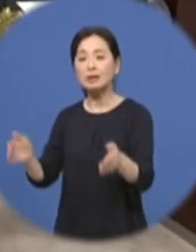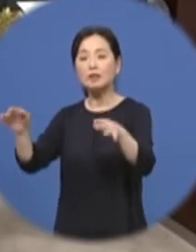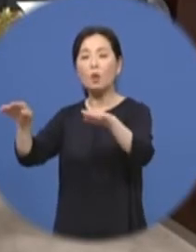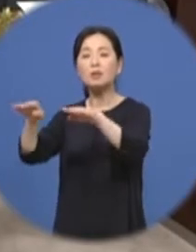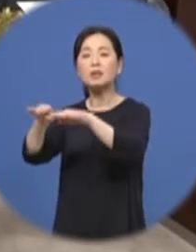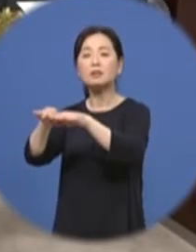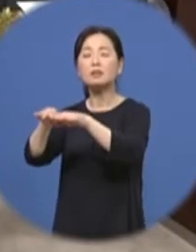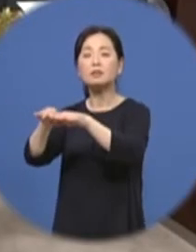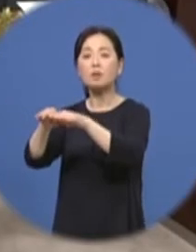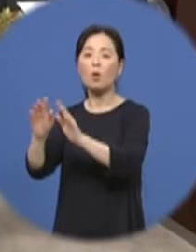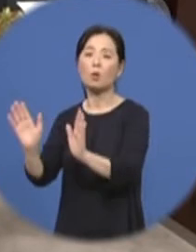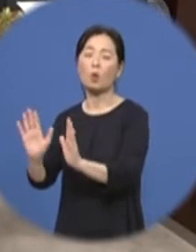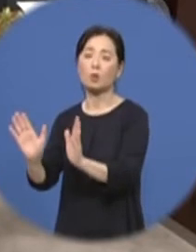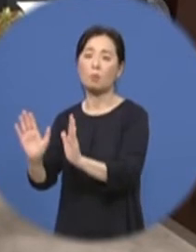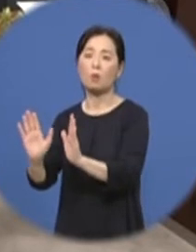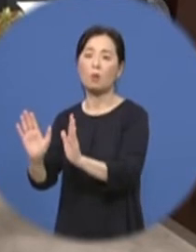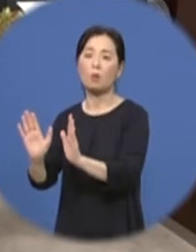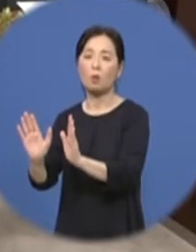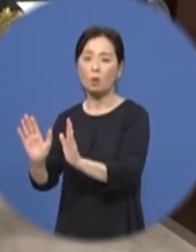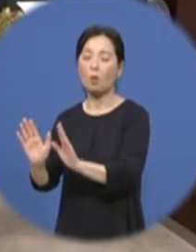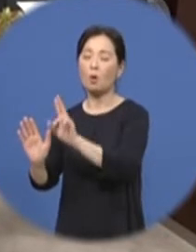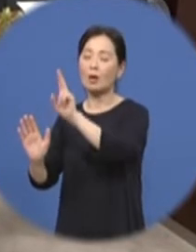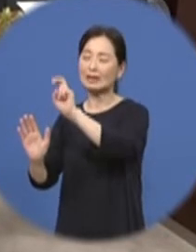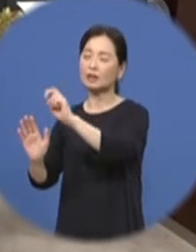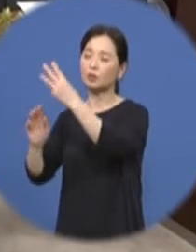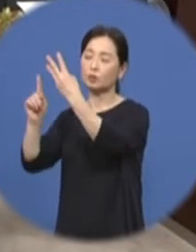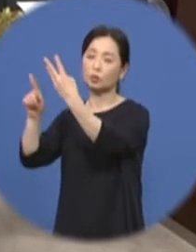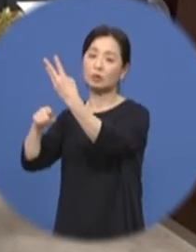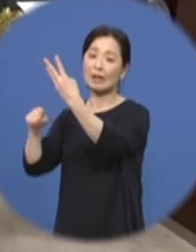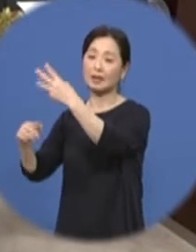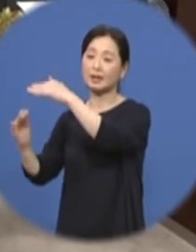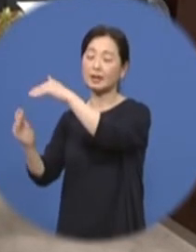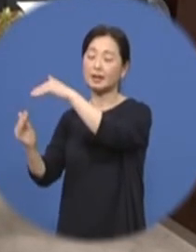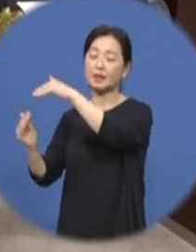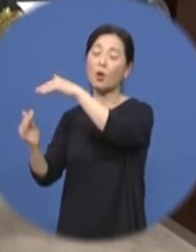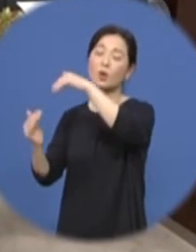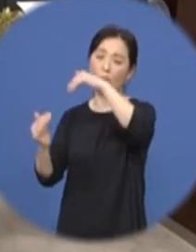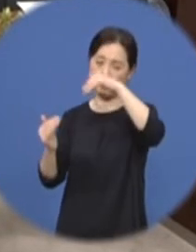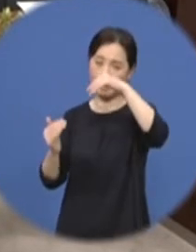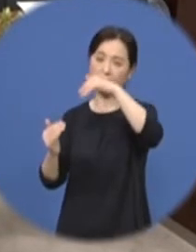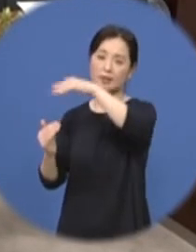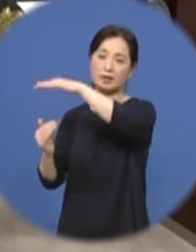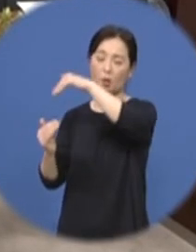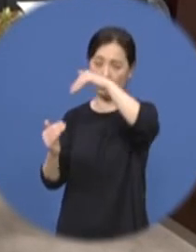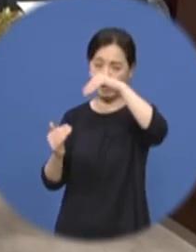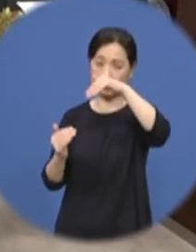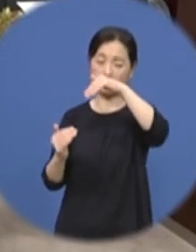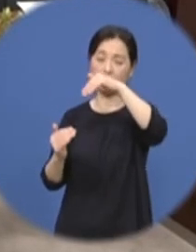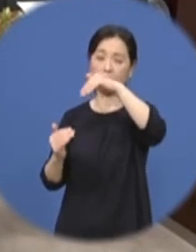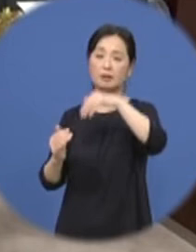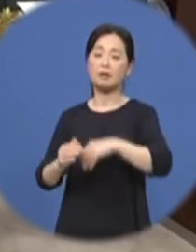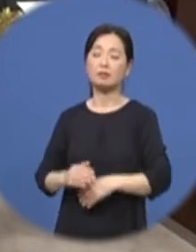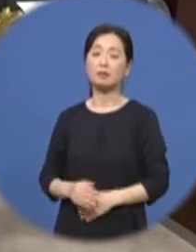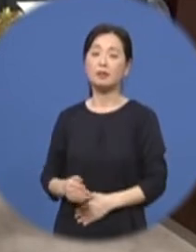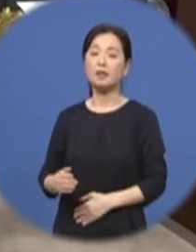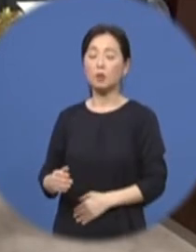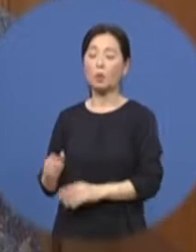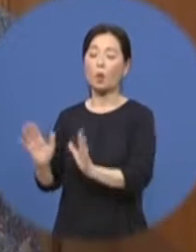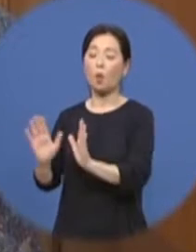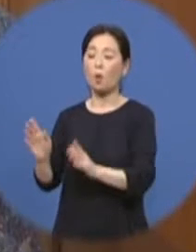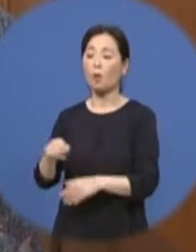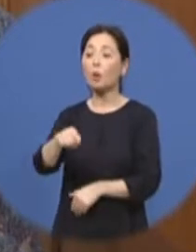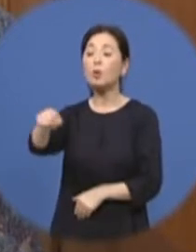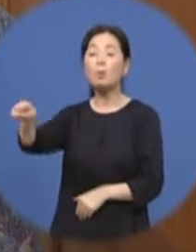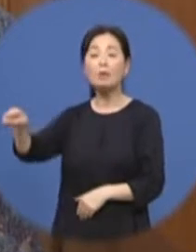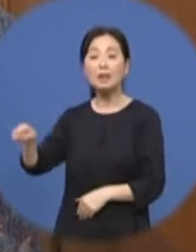はい、その子どもたちを23名お呼びすることになってて、でその子たちは今